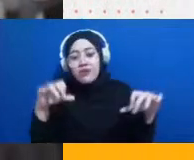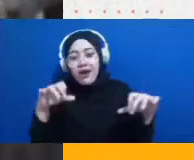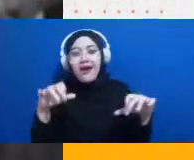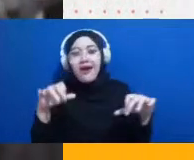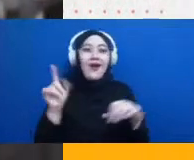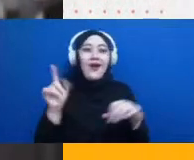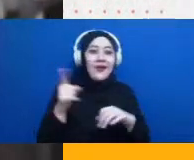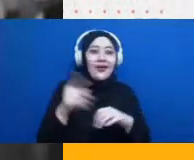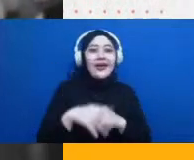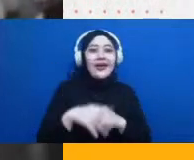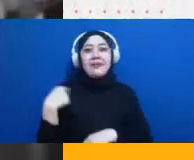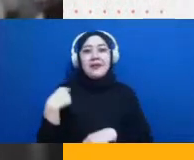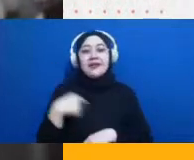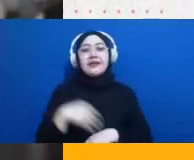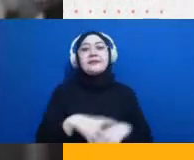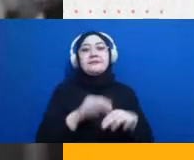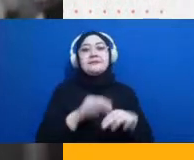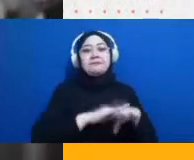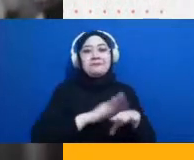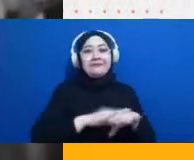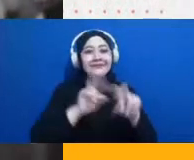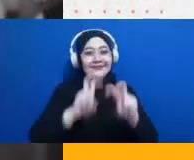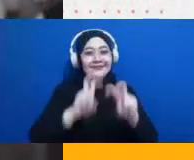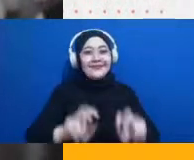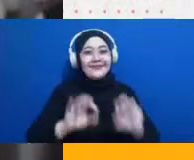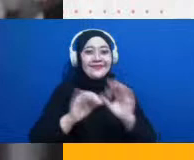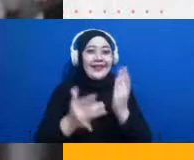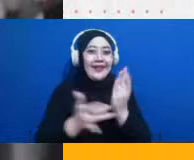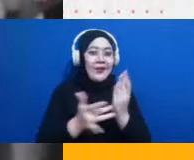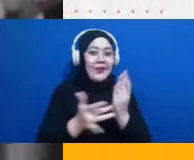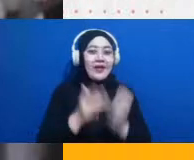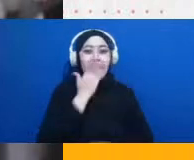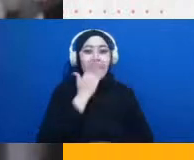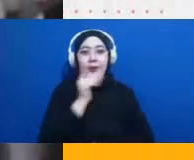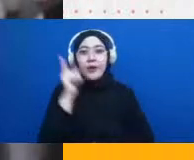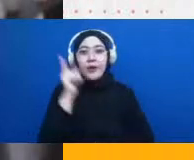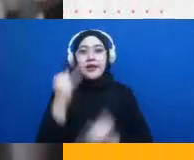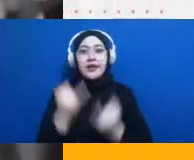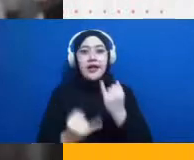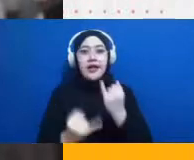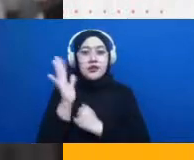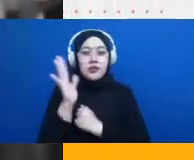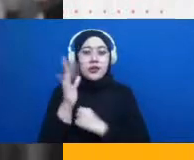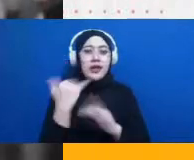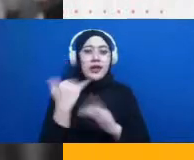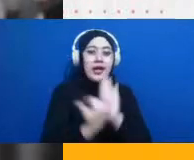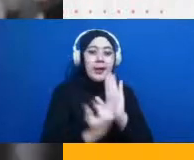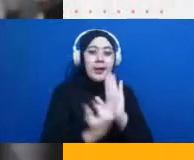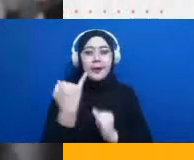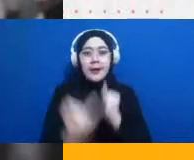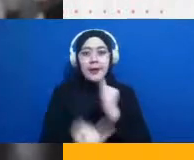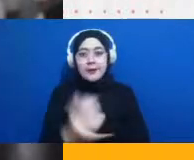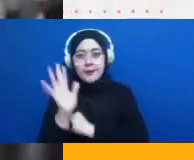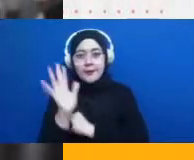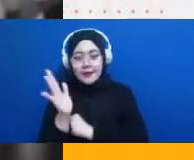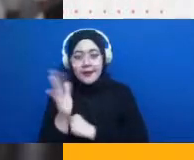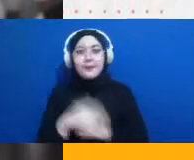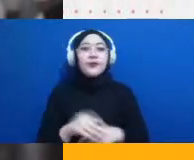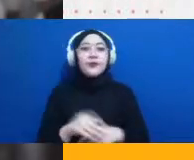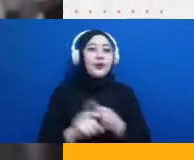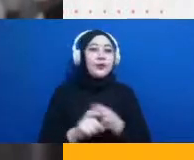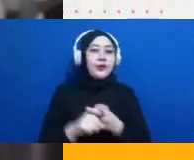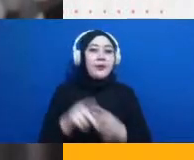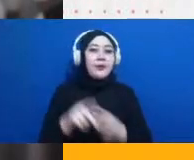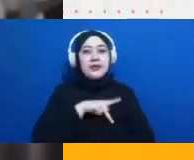oleh Kemendikbudristek. Oke, alhamdulillah kita sudah sampai di penghujung acara ya, teman-teman peserta dan